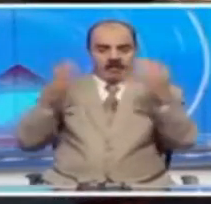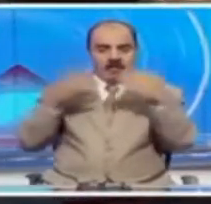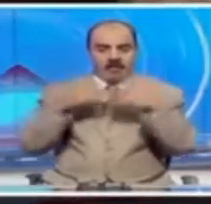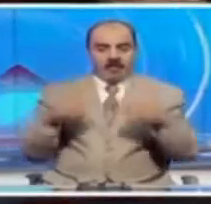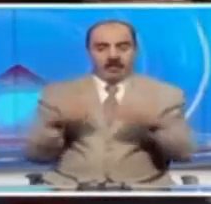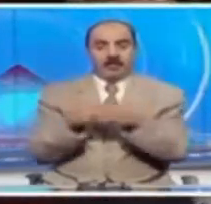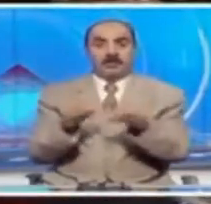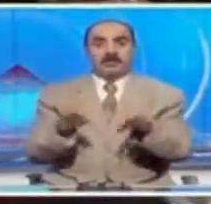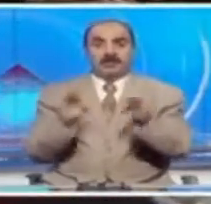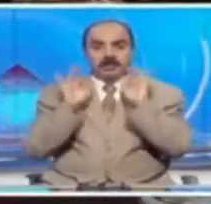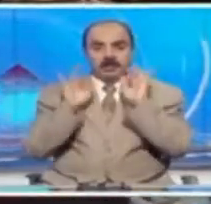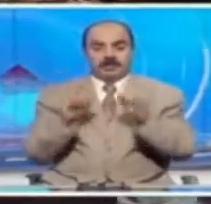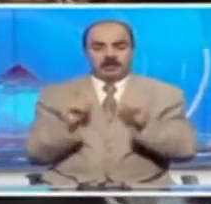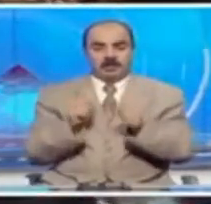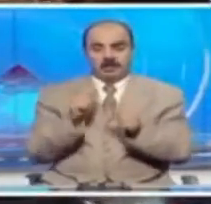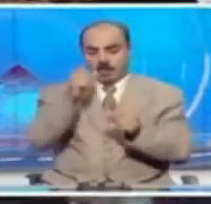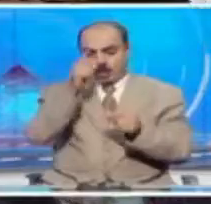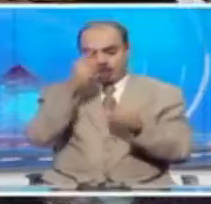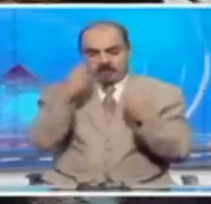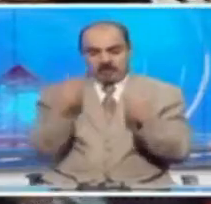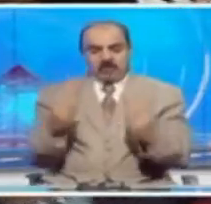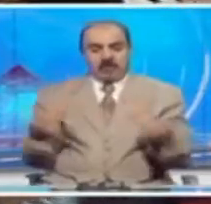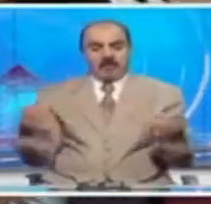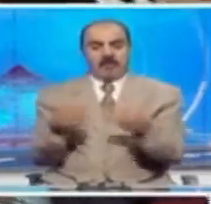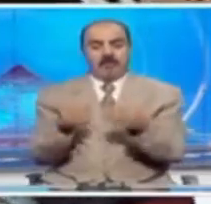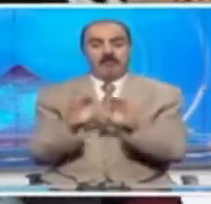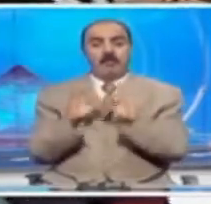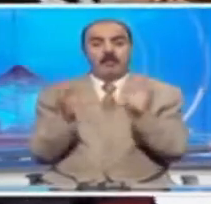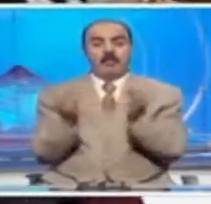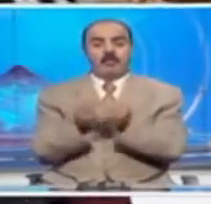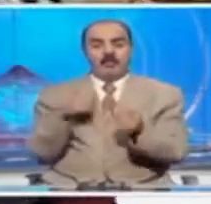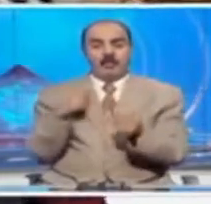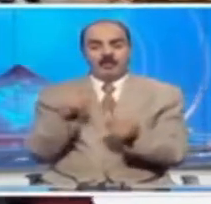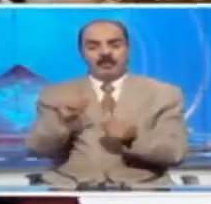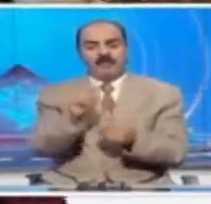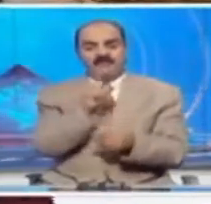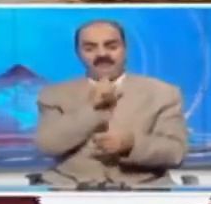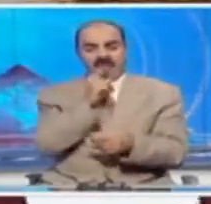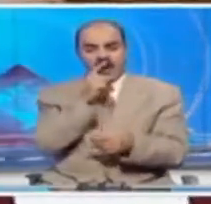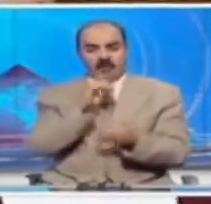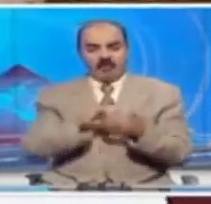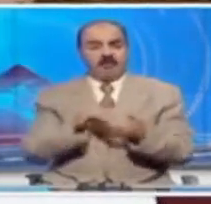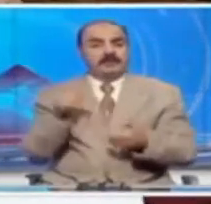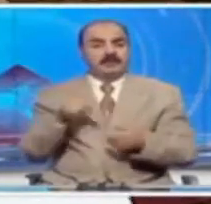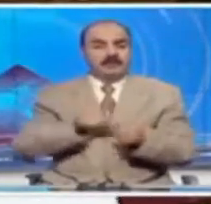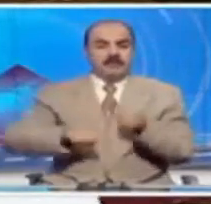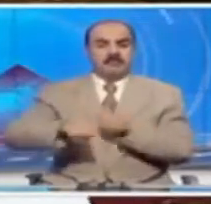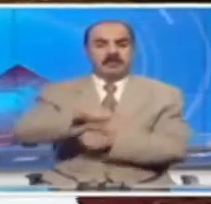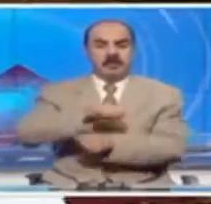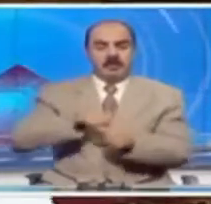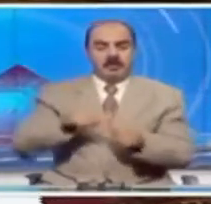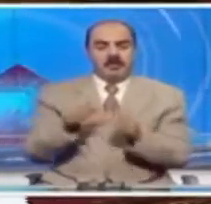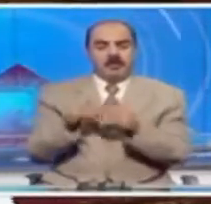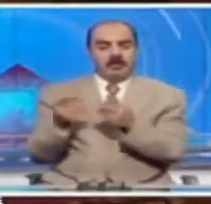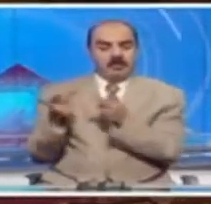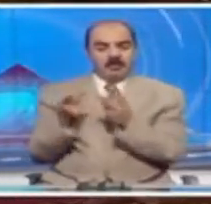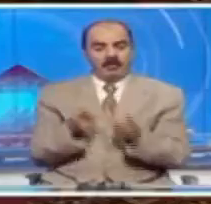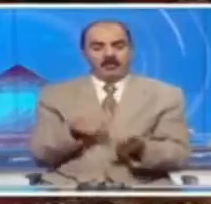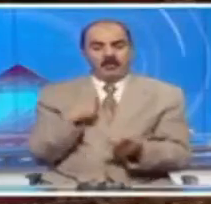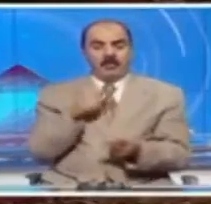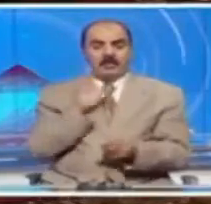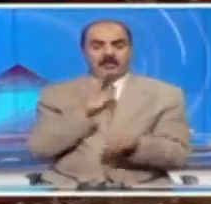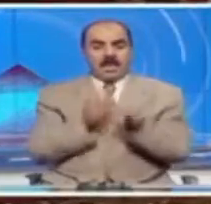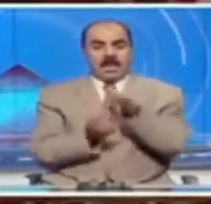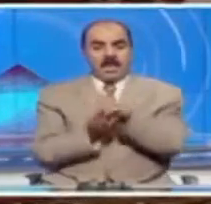تجمع جديد على شاكلة علمية تمثل في المؤتمر الوزاري الفرنكوفوني السادس في مصر، الذي تستضيفه وزارة